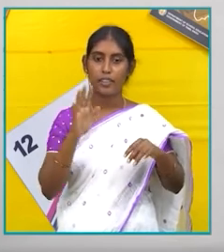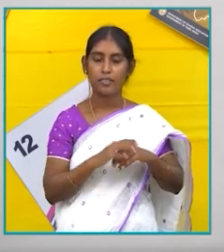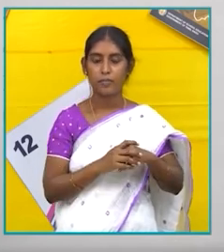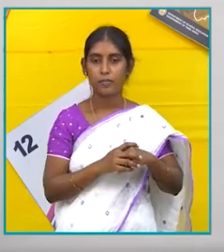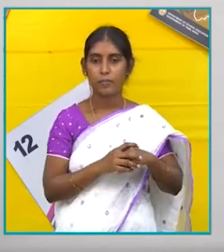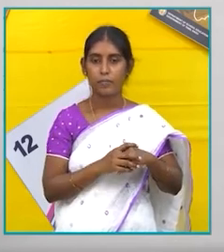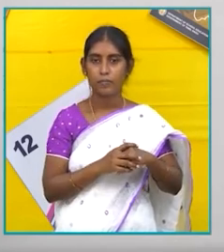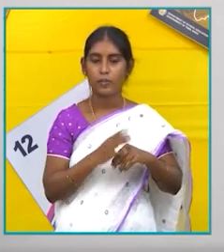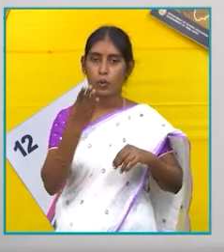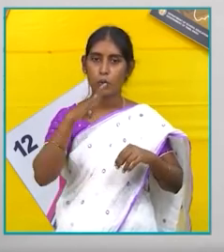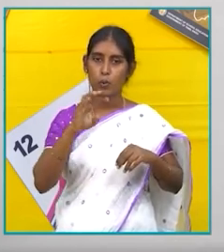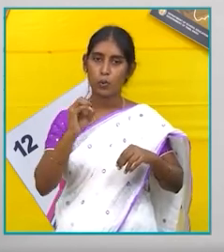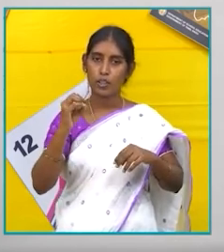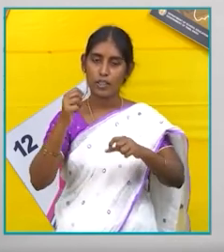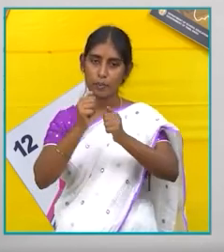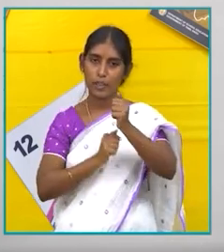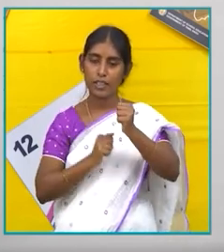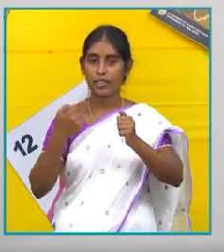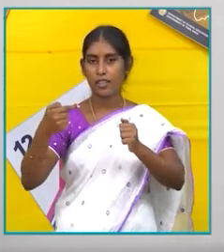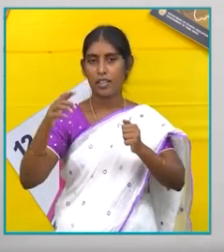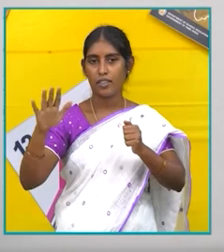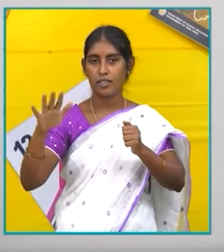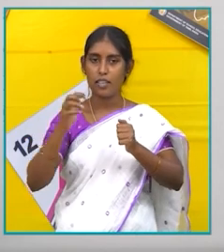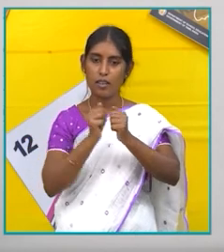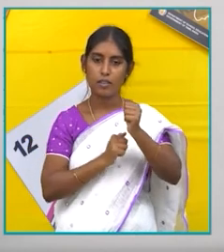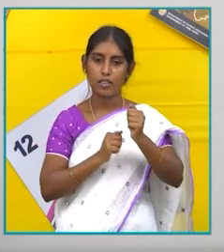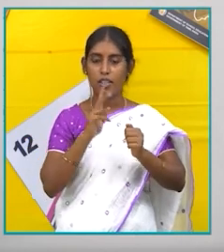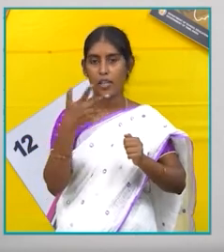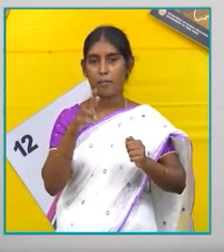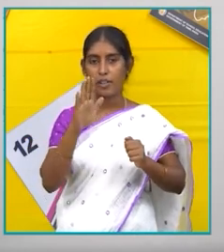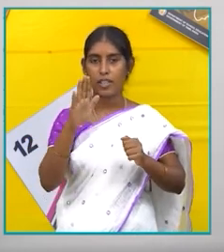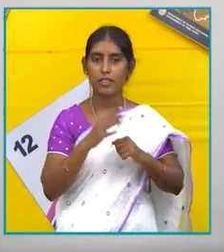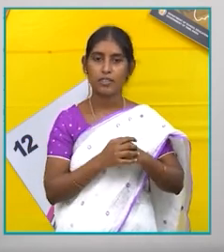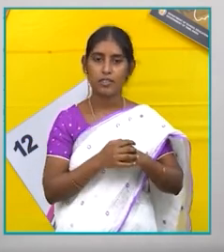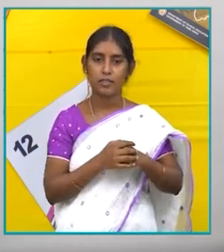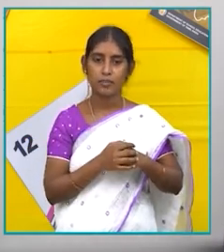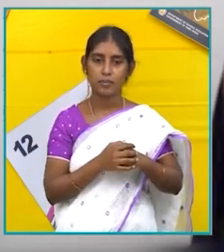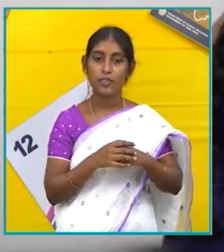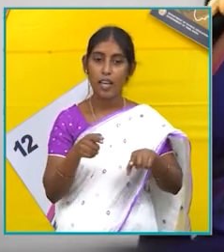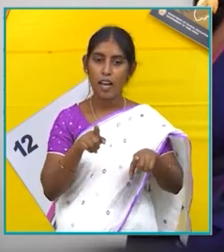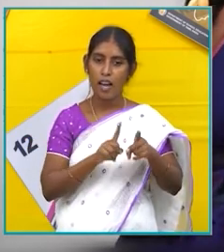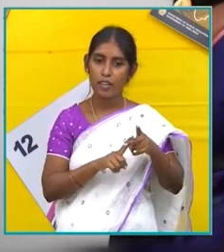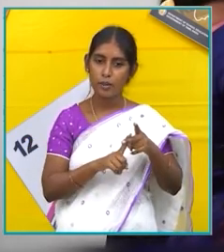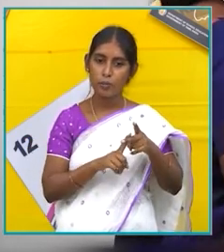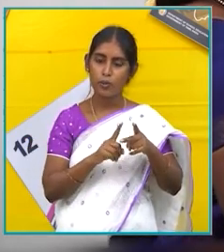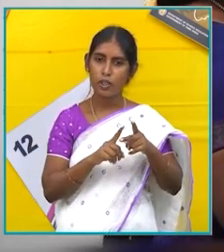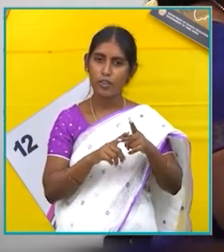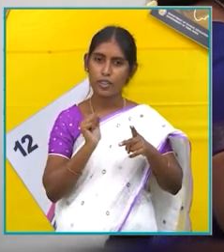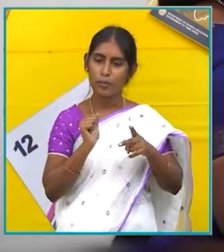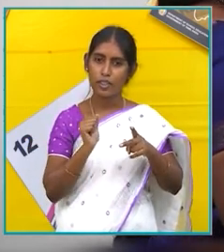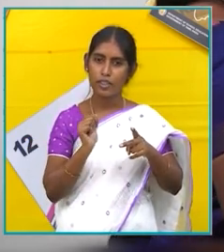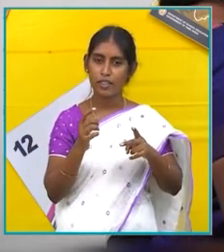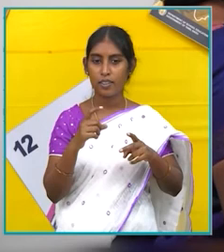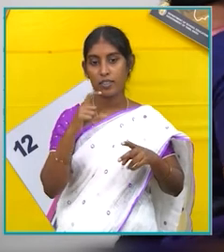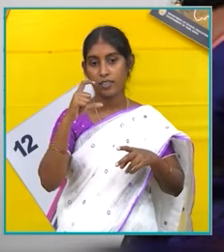டிகிரி 90 ல இருந்து 5 கழிச்சா 85 சோ கோணம் b வந்து 85 டிகிரி அடுத்து நமக்கு என்ன தேவை அப்படினா